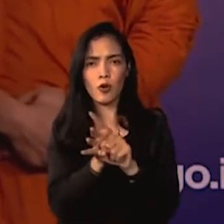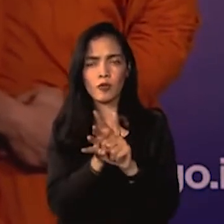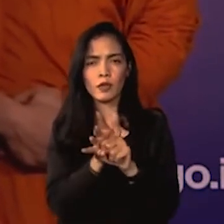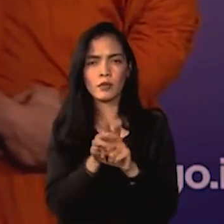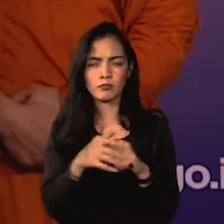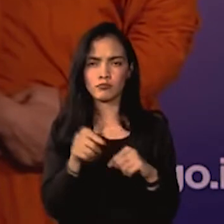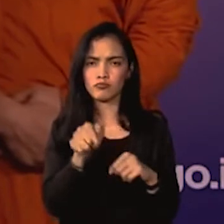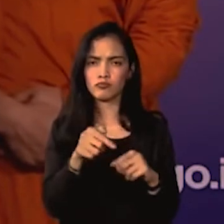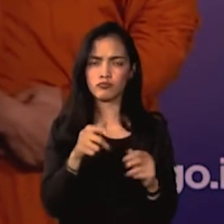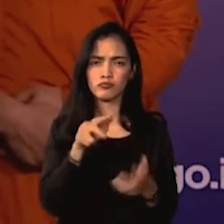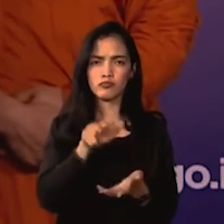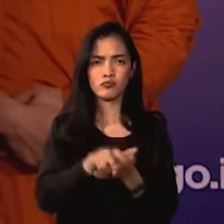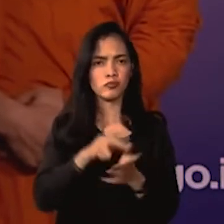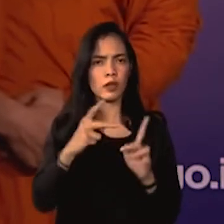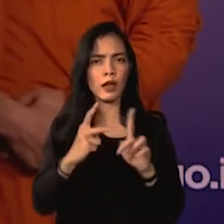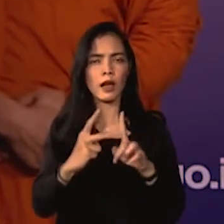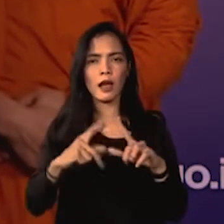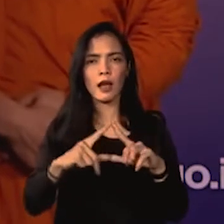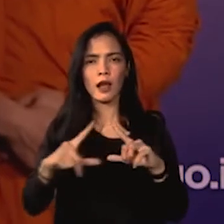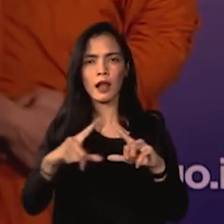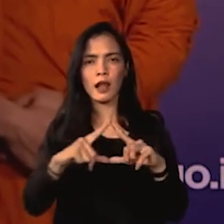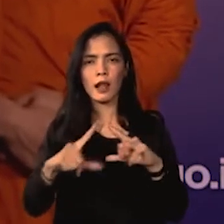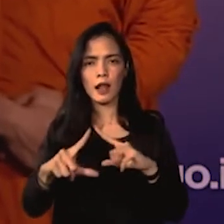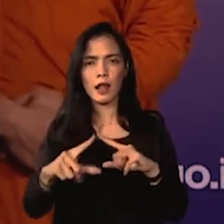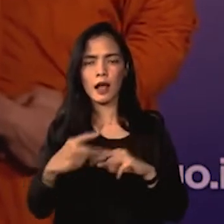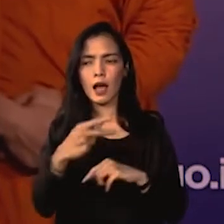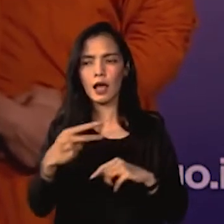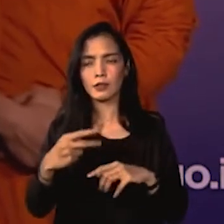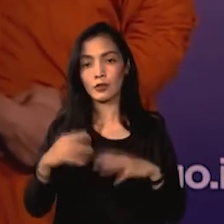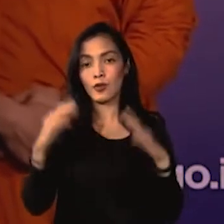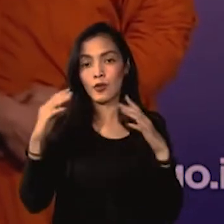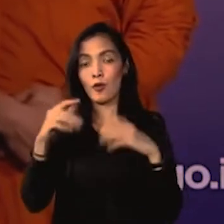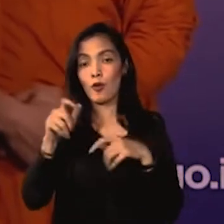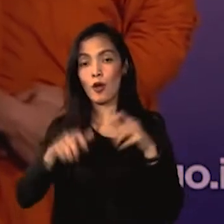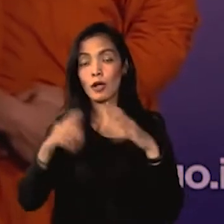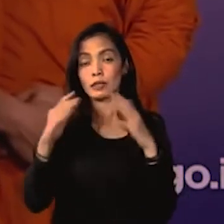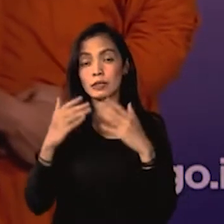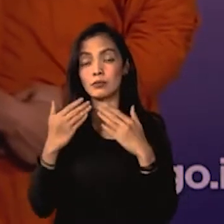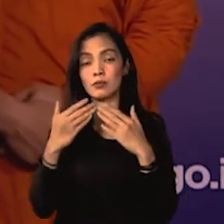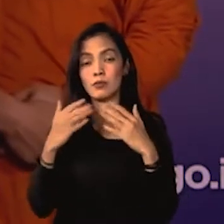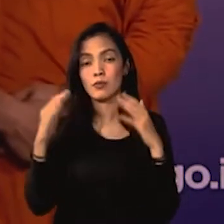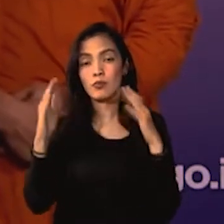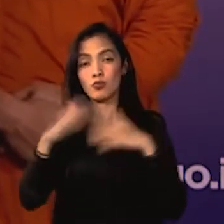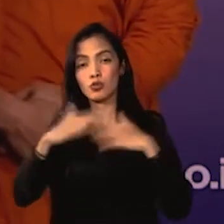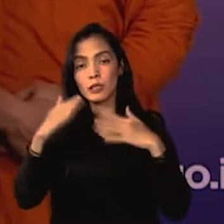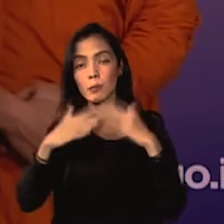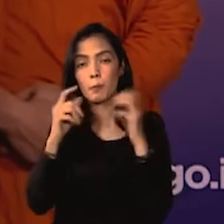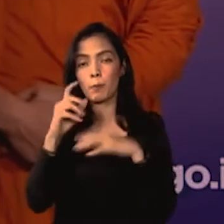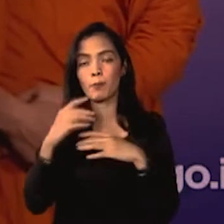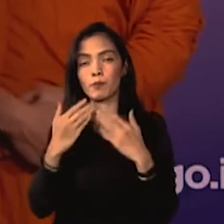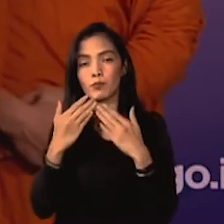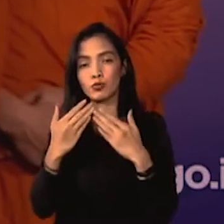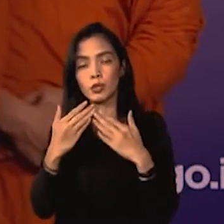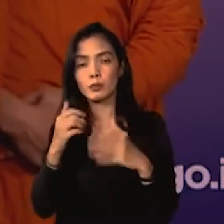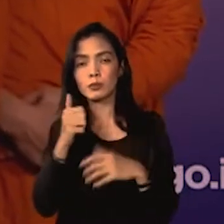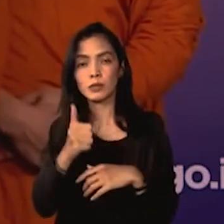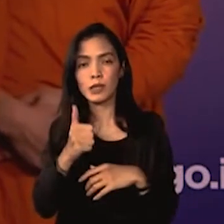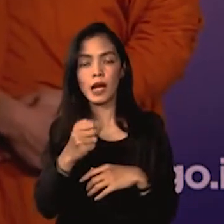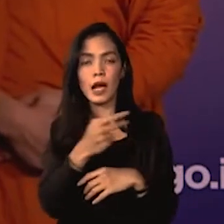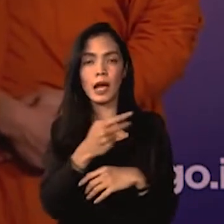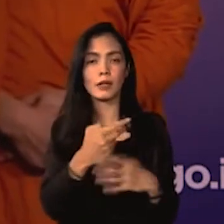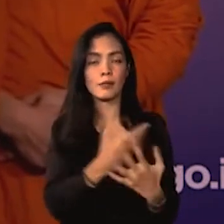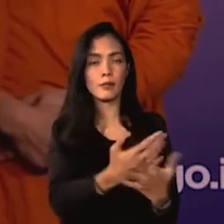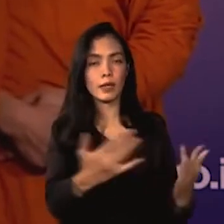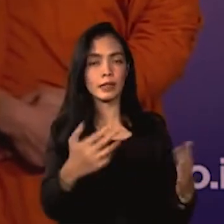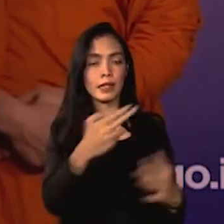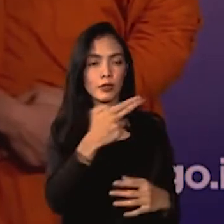dinyatakan halal dan aman untuk dipergunakan bagi masyarakat